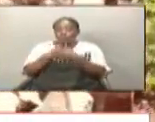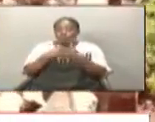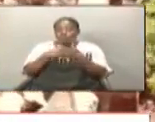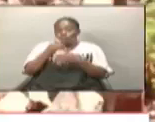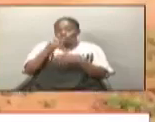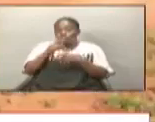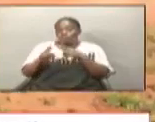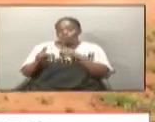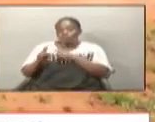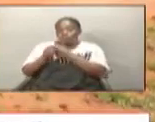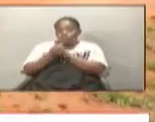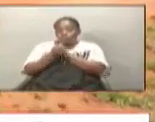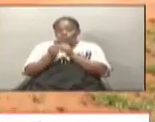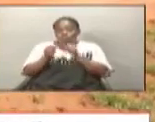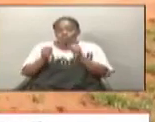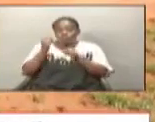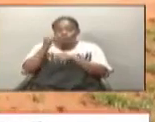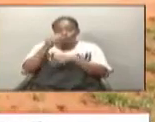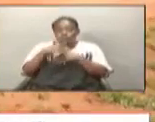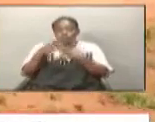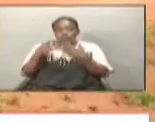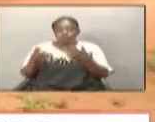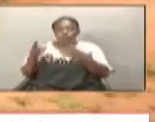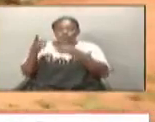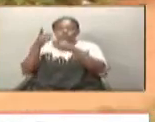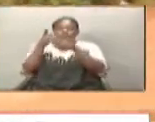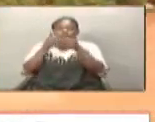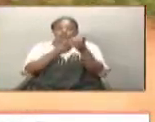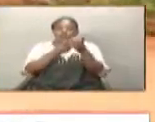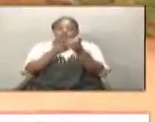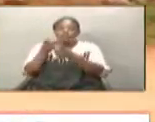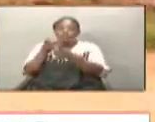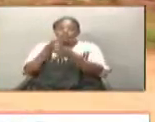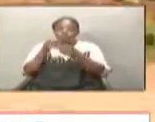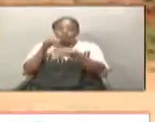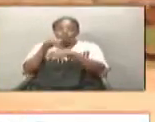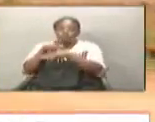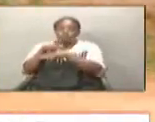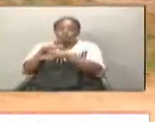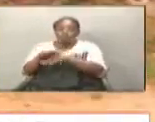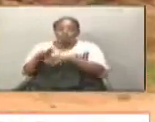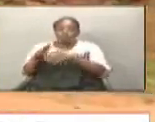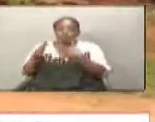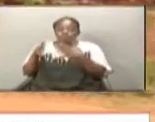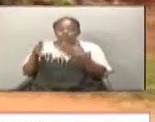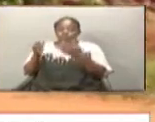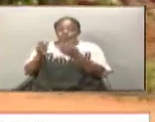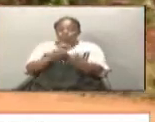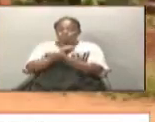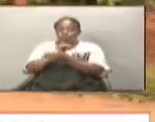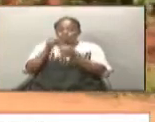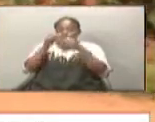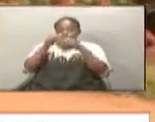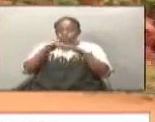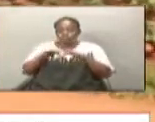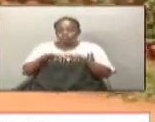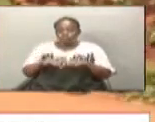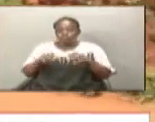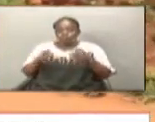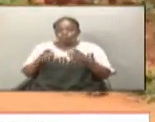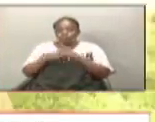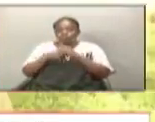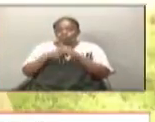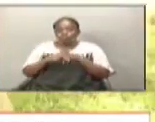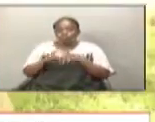abakuumi baabataasizza oluvannyuma lw'okuwandagaza amasi. Bakisindika ne bakisuula ku ttaka kyonna ne kiggwa ne badduka